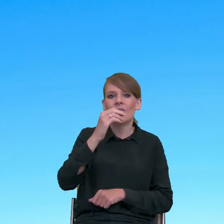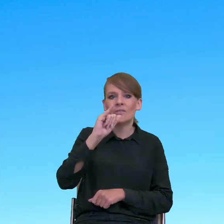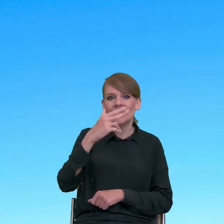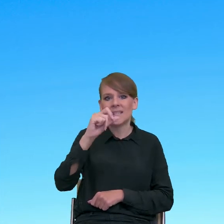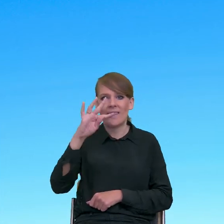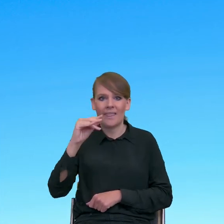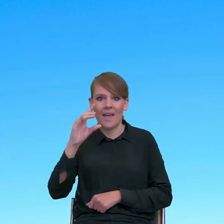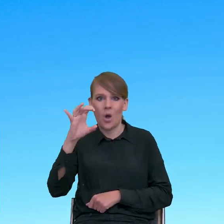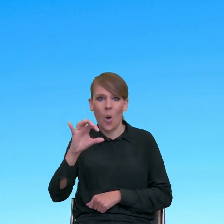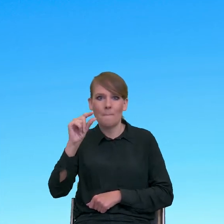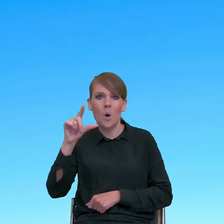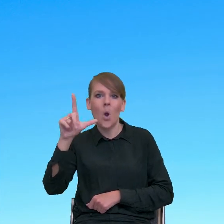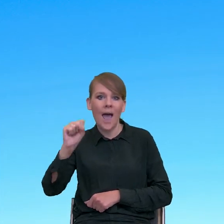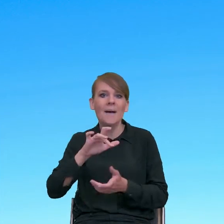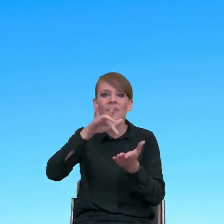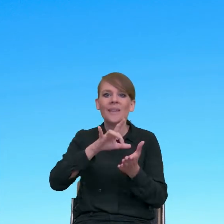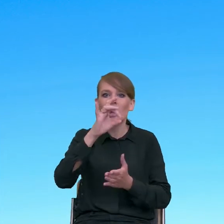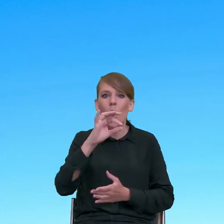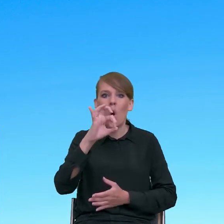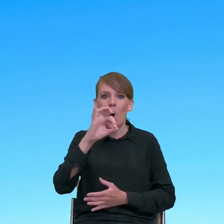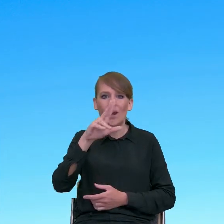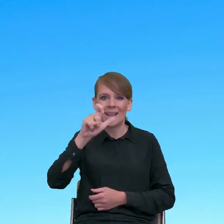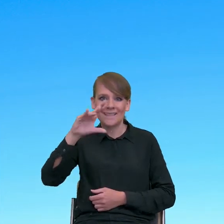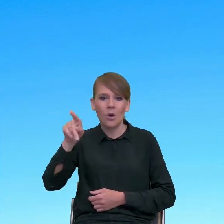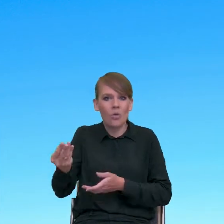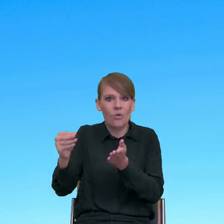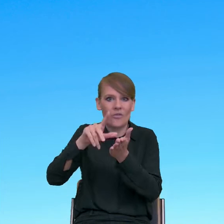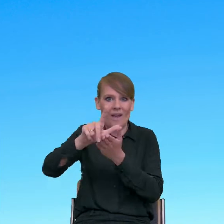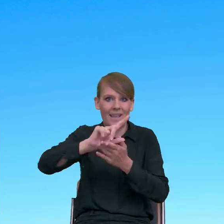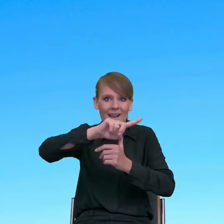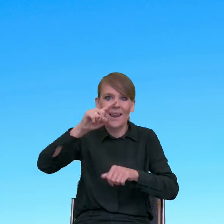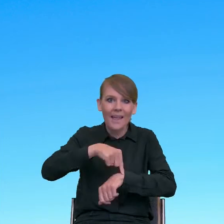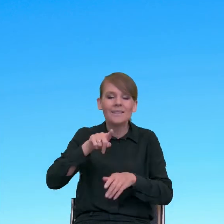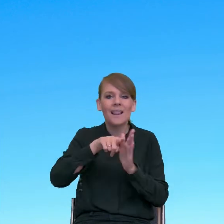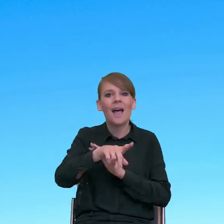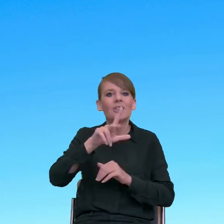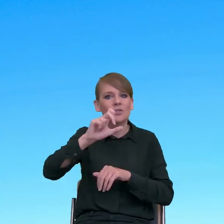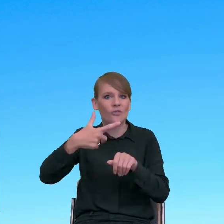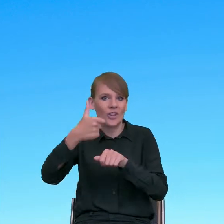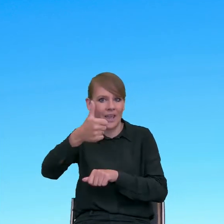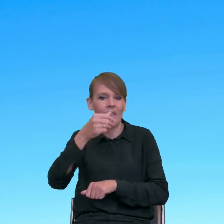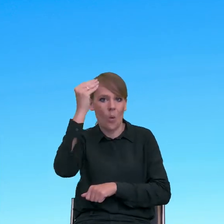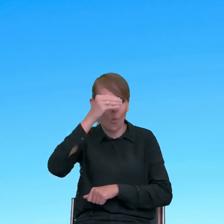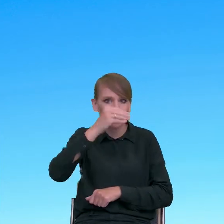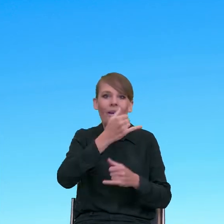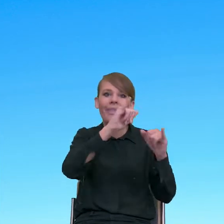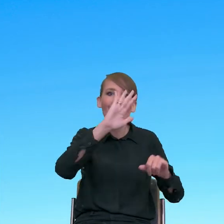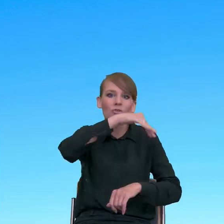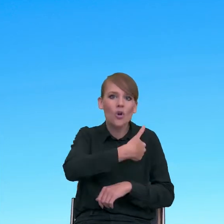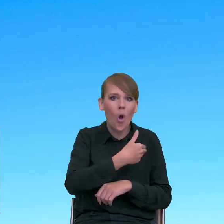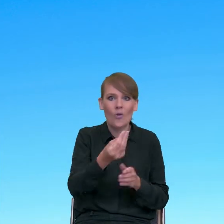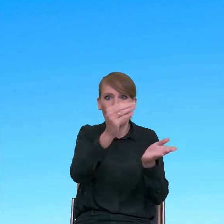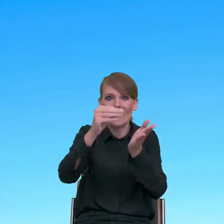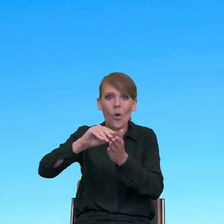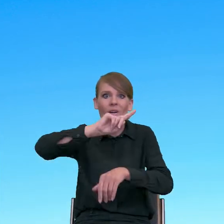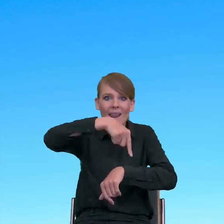który przeprowadził aż 12 dodatkowych lekcji dla 331 uczniów. Innym szkołom, które zrealizowały dodatkowe lekcje, również